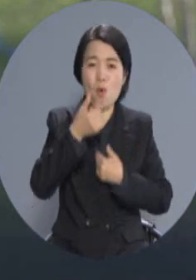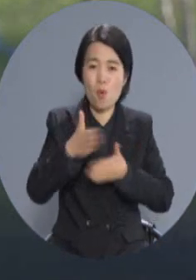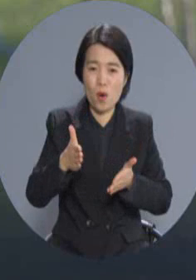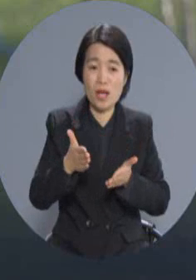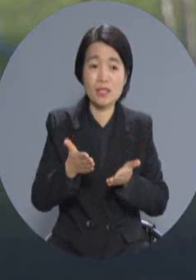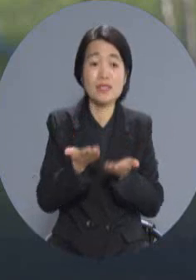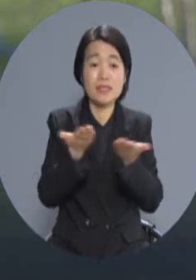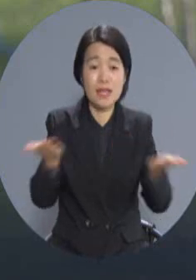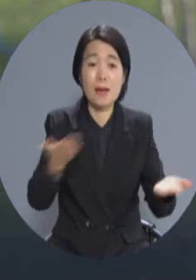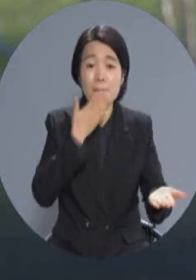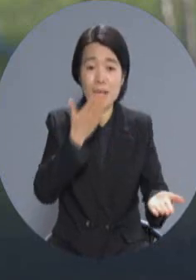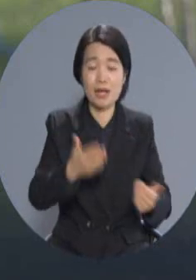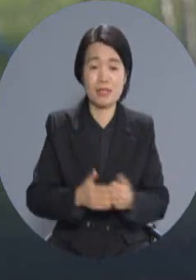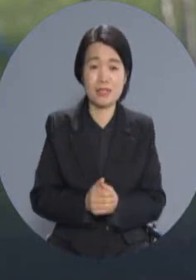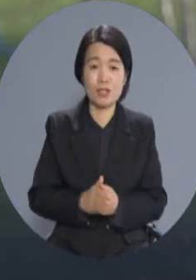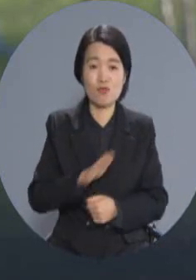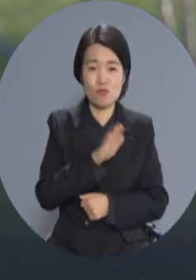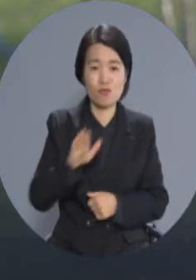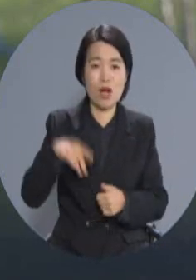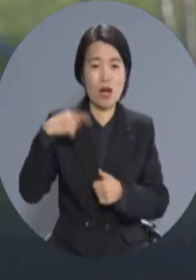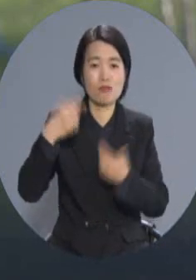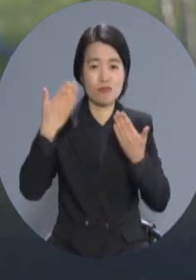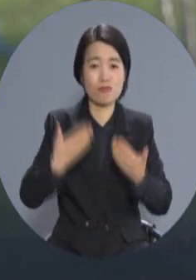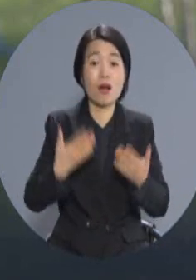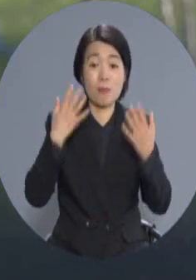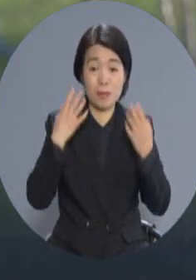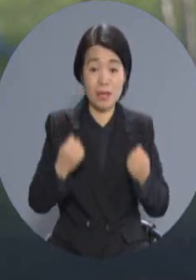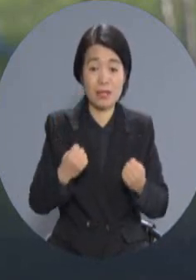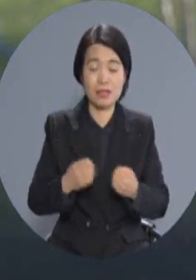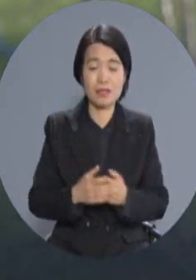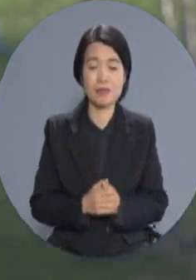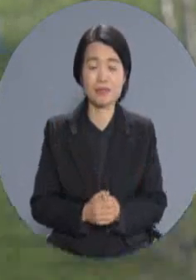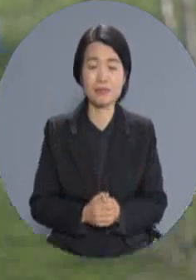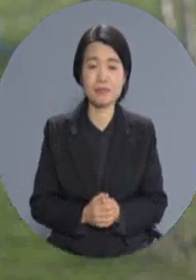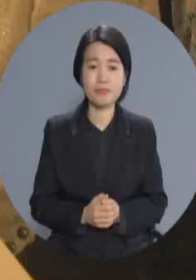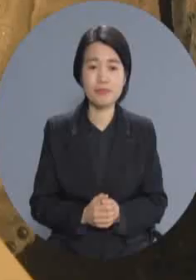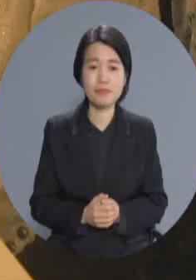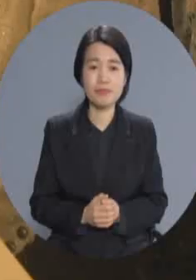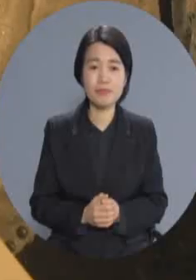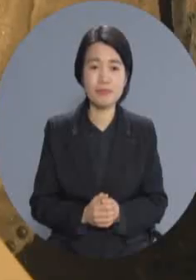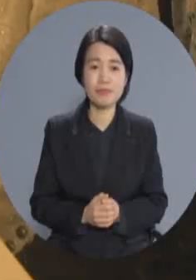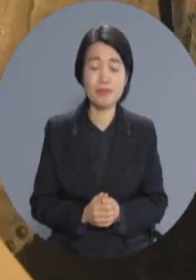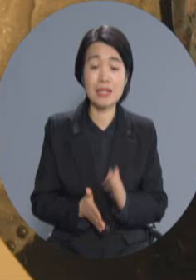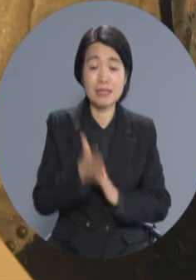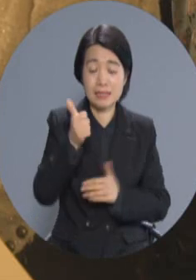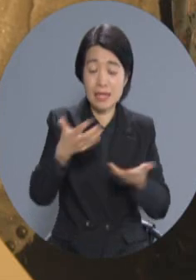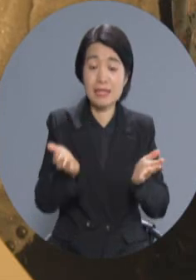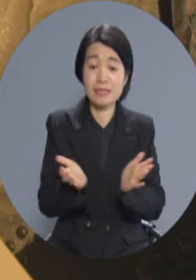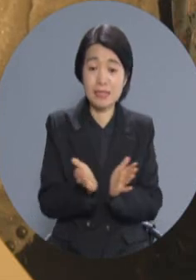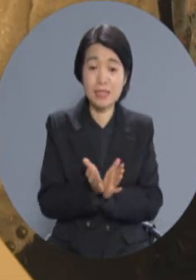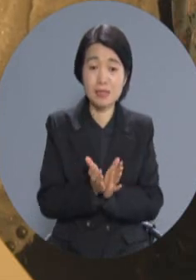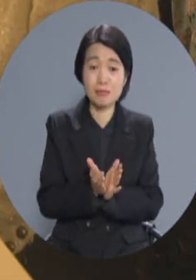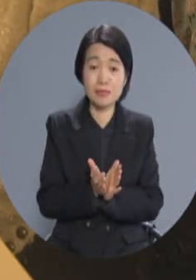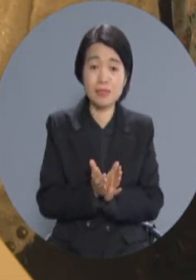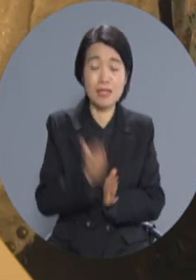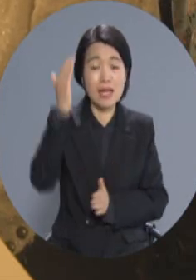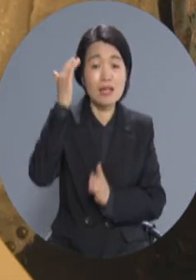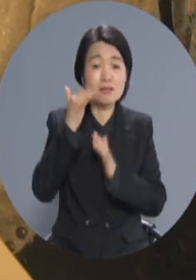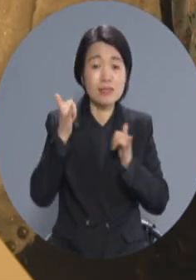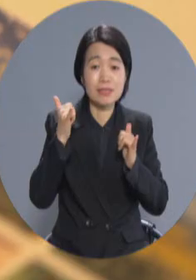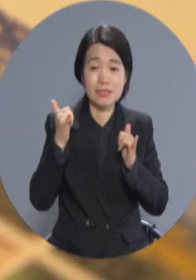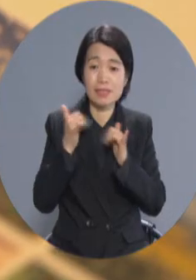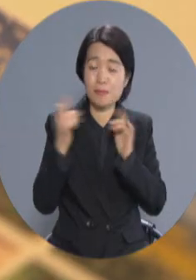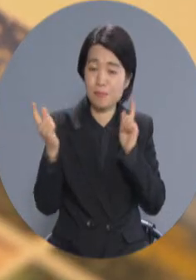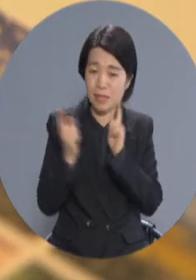정원 공간으로 제공될 수 있다는 것들은 앞으로 우리에게 시사점이 많은 것 같습니다. 시장 일행은 또 독일 한인회 관계자들과도